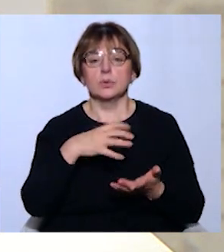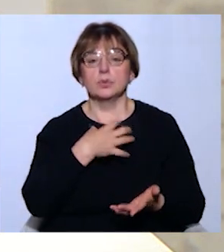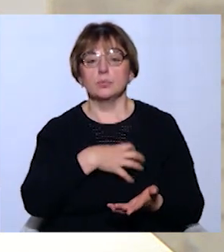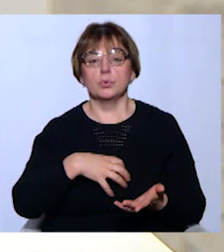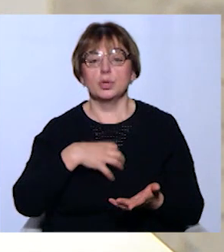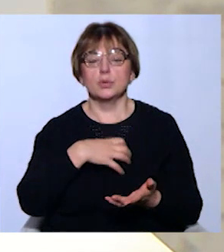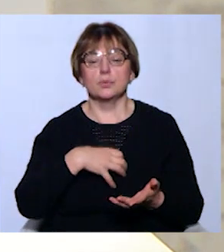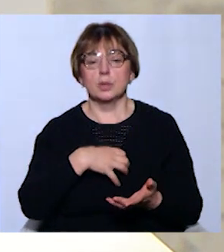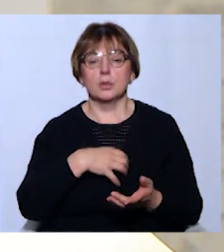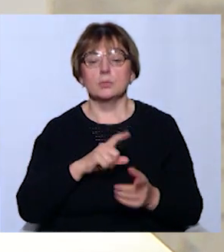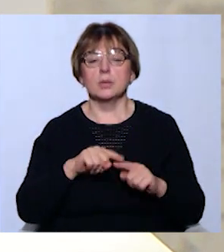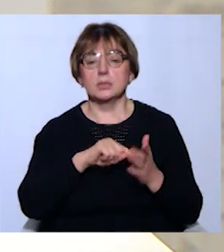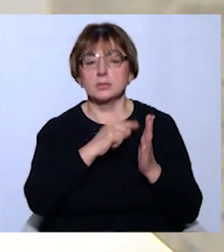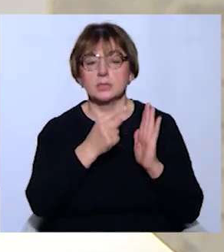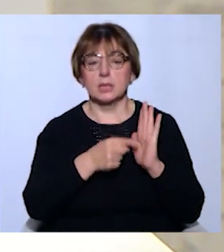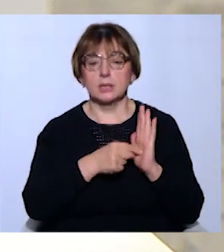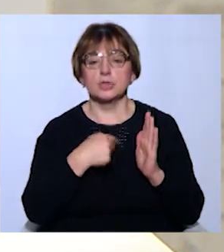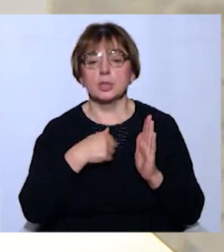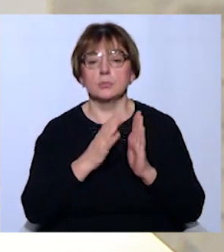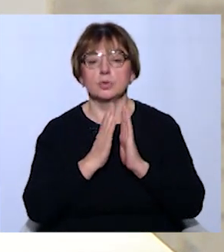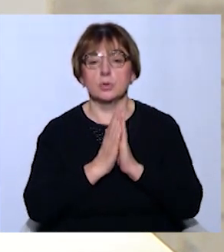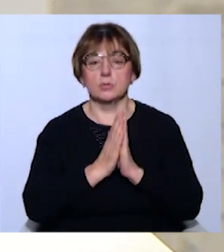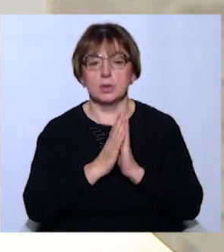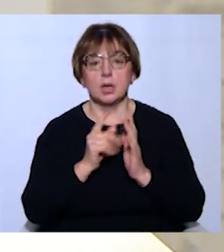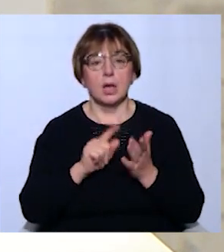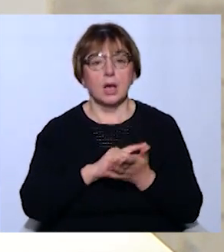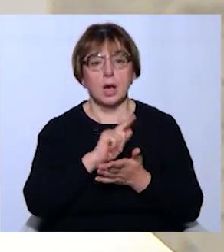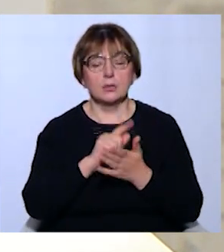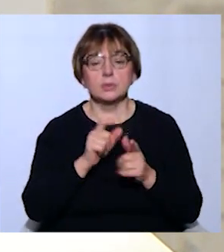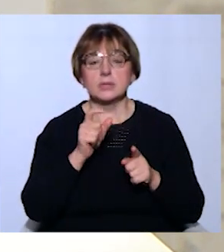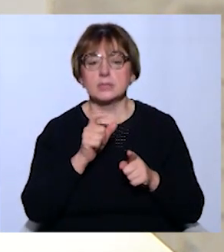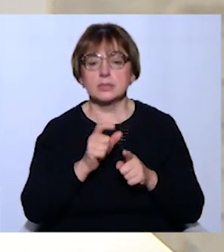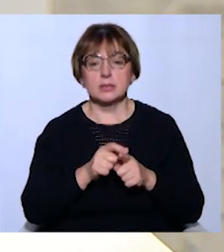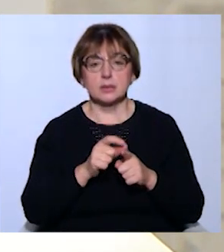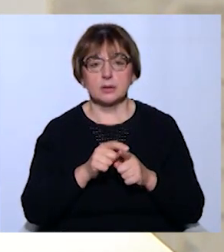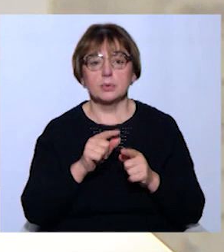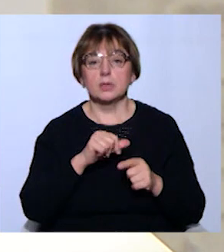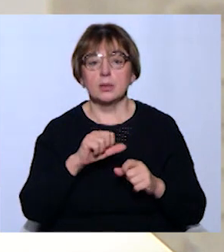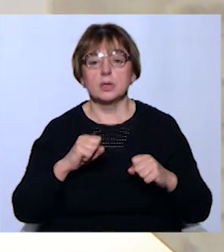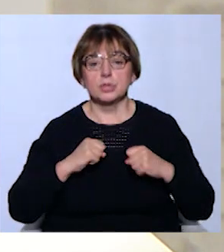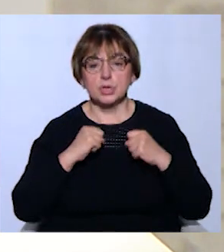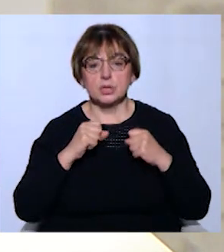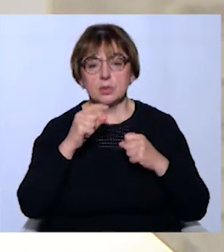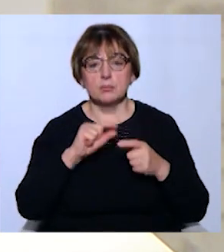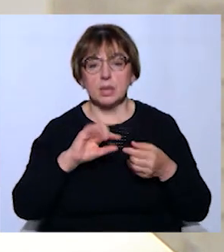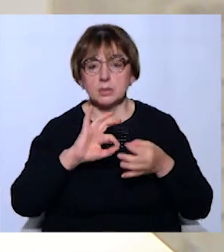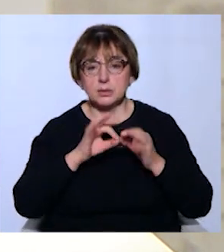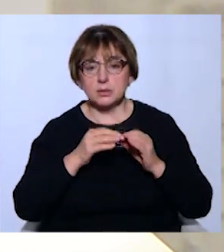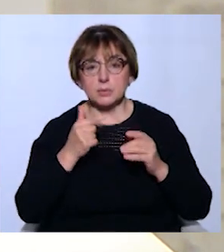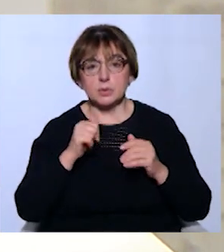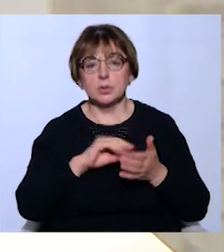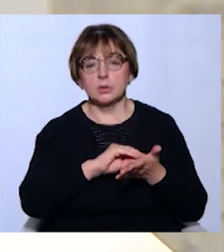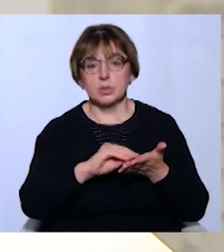მნიშვნელოვანი საკითხები. ჩემი თხოვნა იქნება დღეს ჩაიწეროთ ტერმინები და შეეცადოთ მათი განმარტებებიც მოასწროთ,